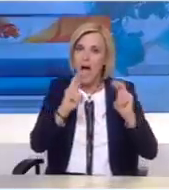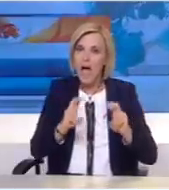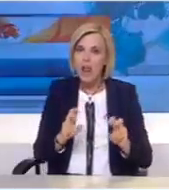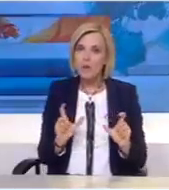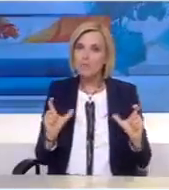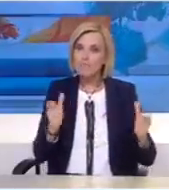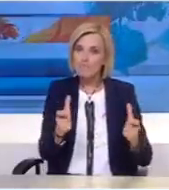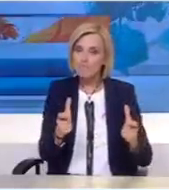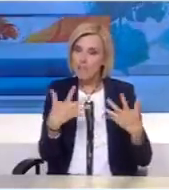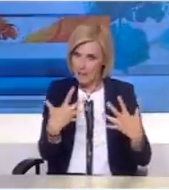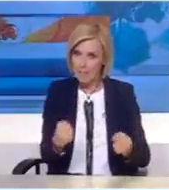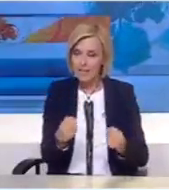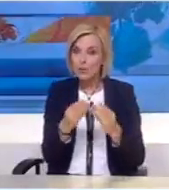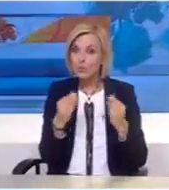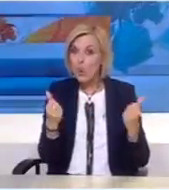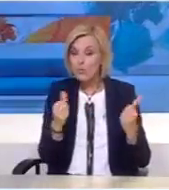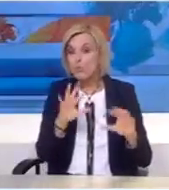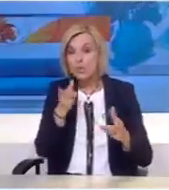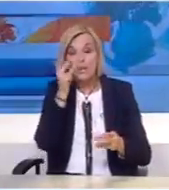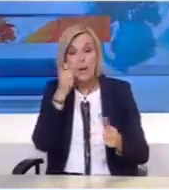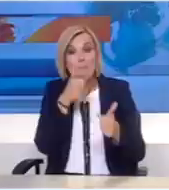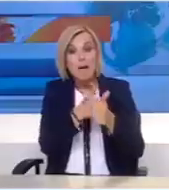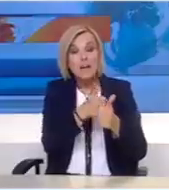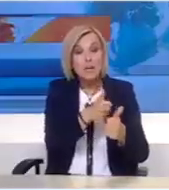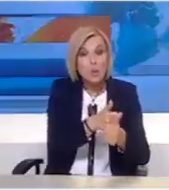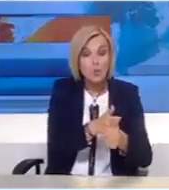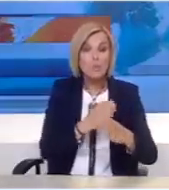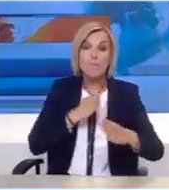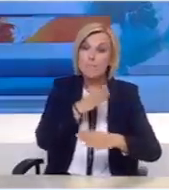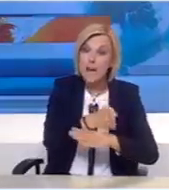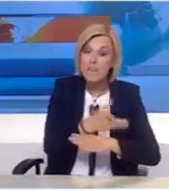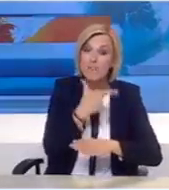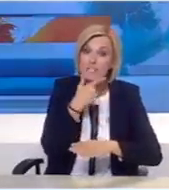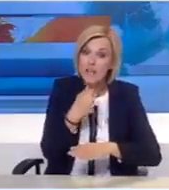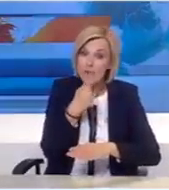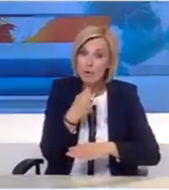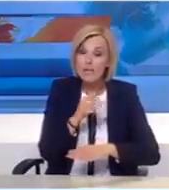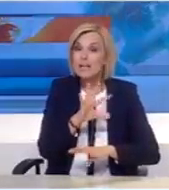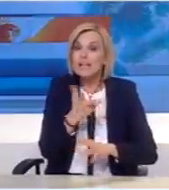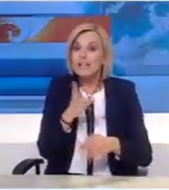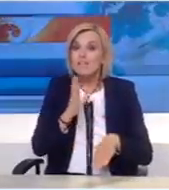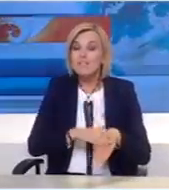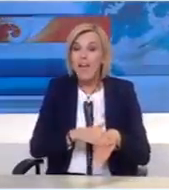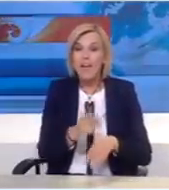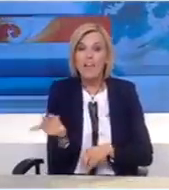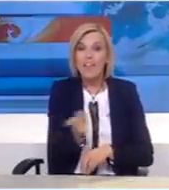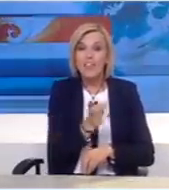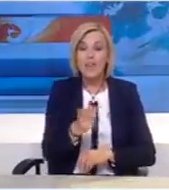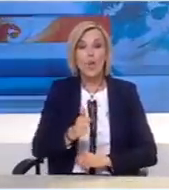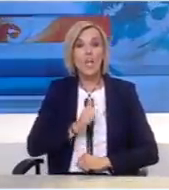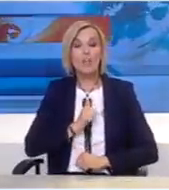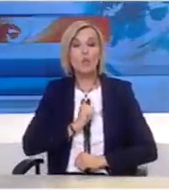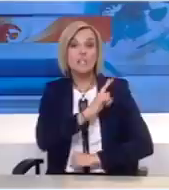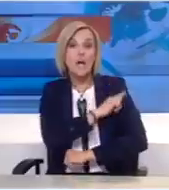αυτό? Υπάρχει συστηματική παρακολούθηση, έλεγχος, έγκαιρη παρέμβαση? Τι συνέβη στις δύο κλινικές? Η εικόνα που